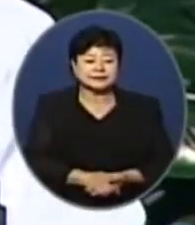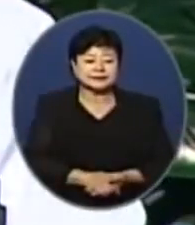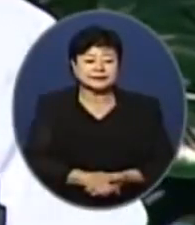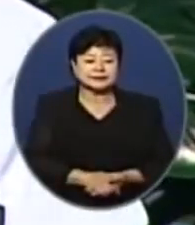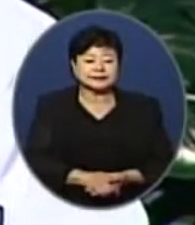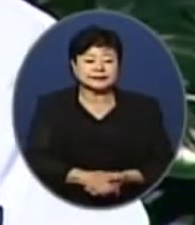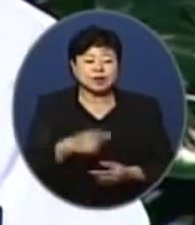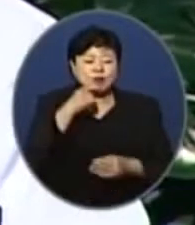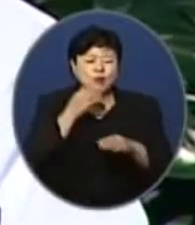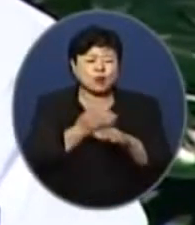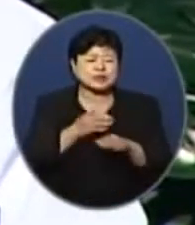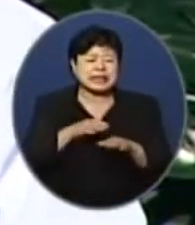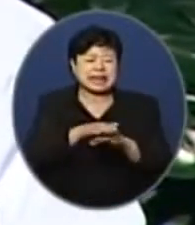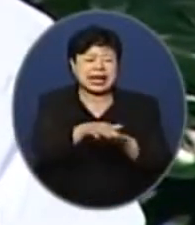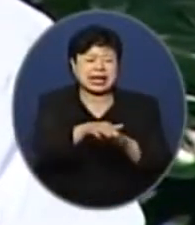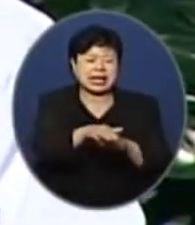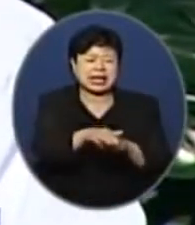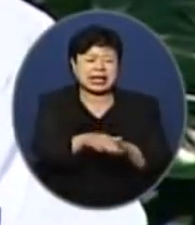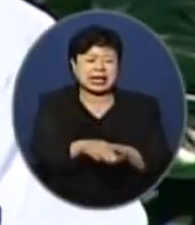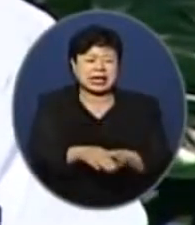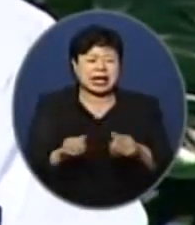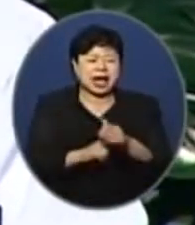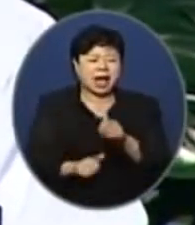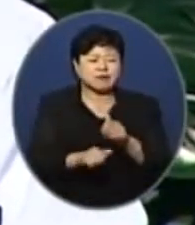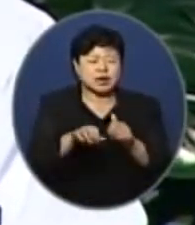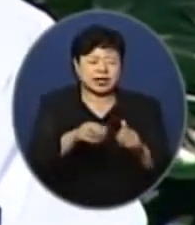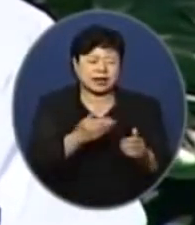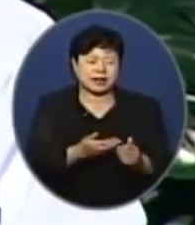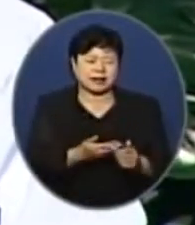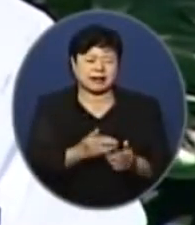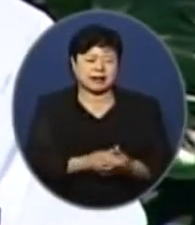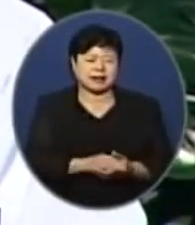이 공산당 간부에게